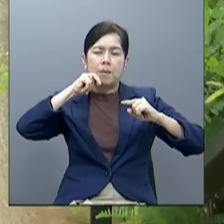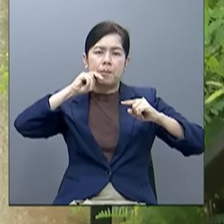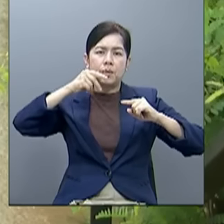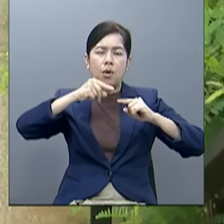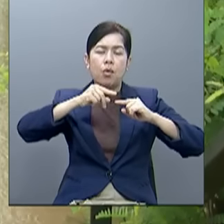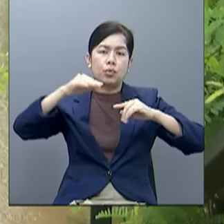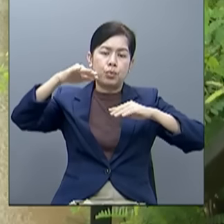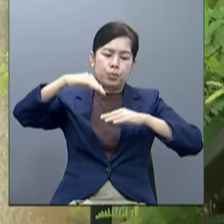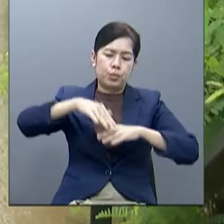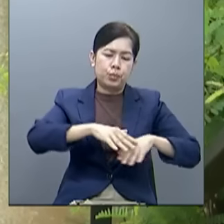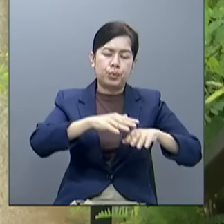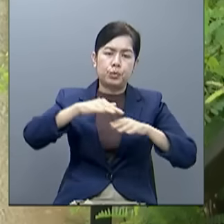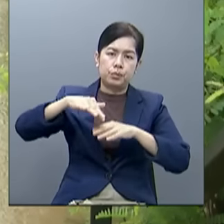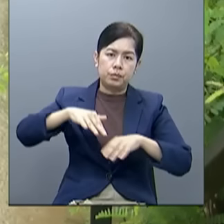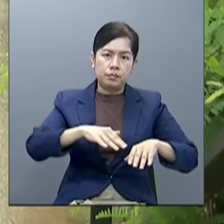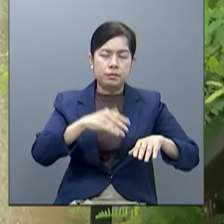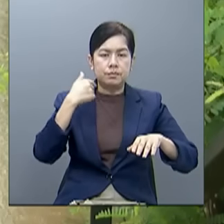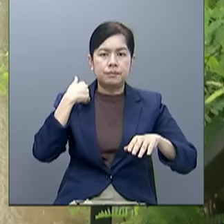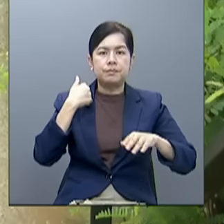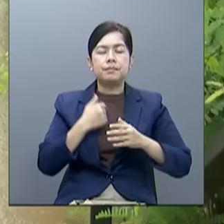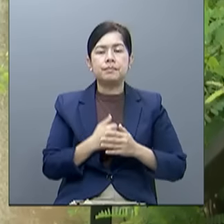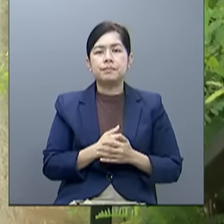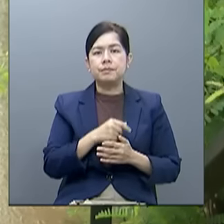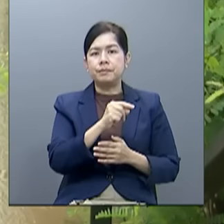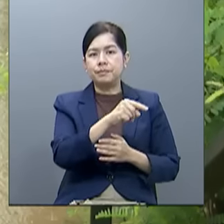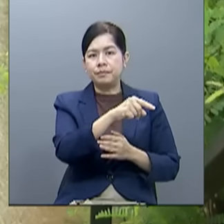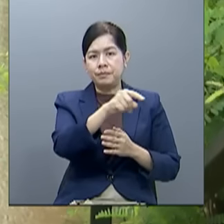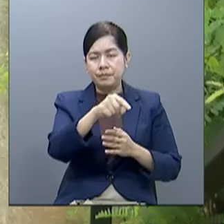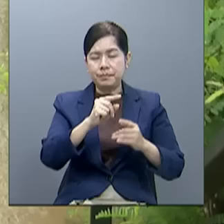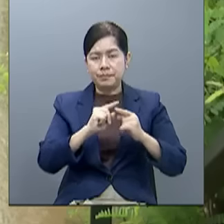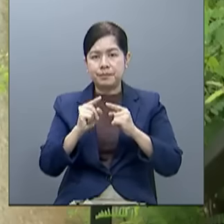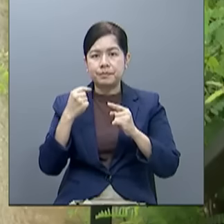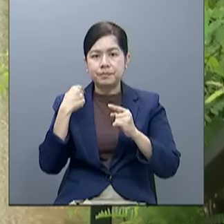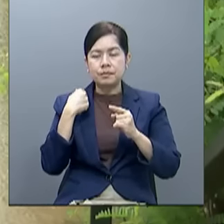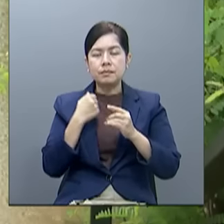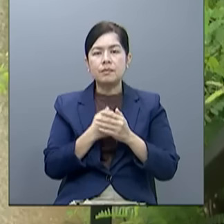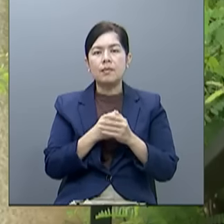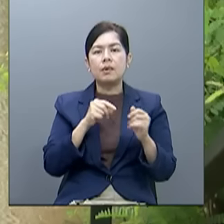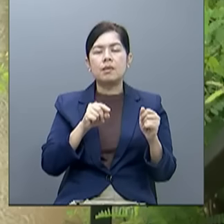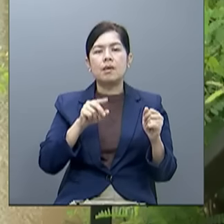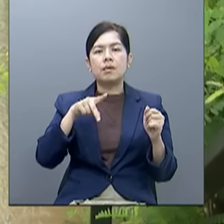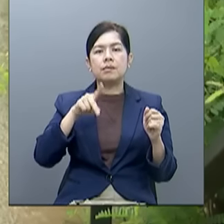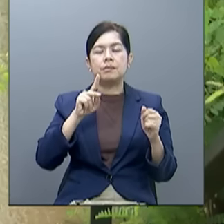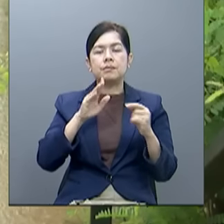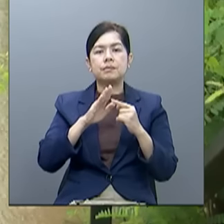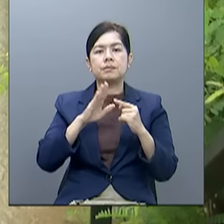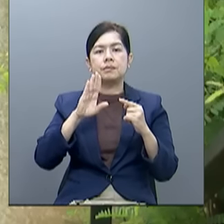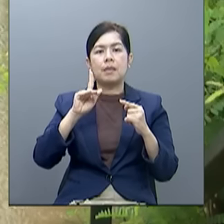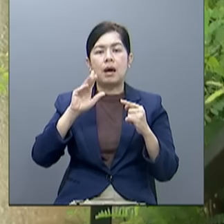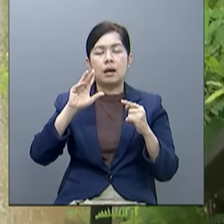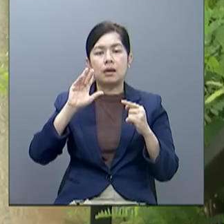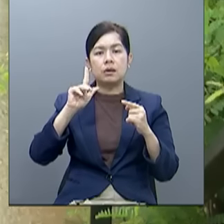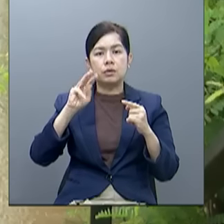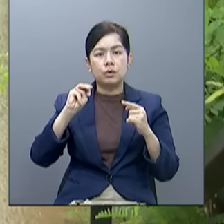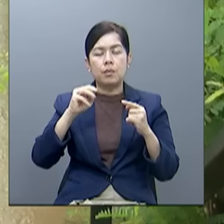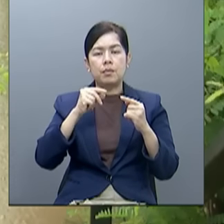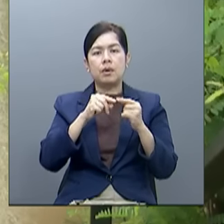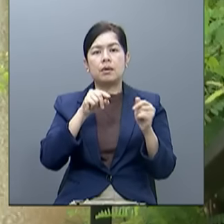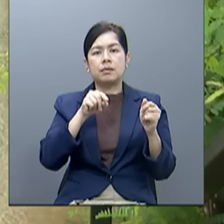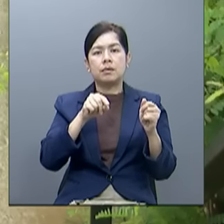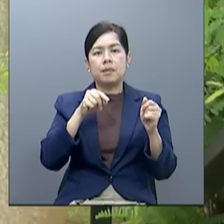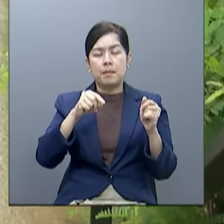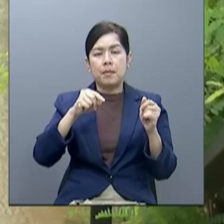ให้น้ำมันไปท่วมขังในพื้นที่ลุ่มต่ำไม่ว่าจะเป็นในเขตอำเภอปากชมแล้วก็ที่จังหวัดหนองคายค่ะซึ่งแม้ว่าที่จุดนั้นจะ